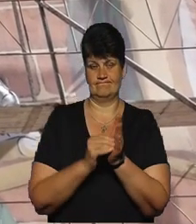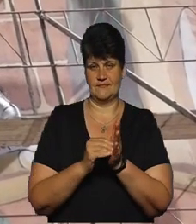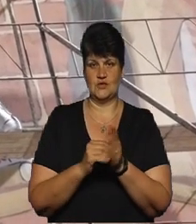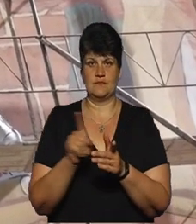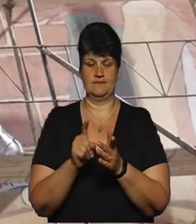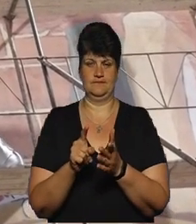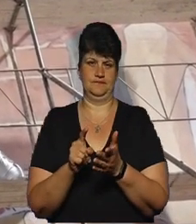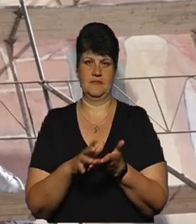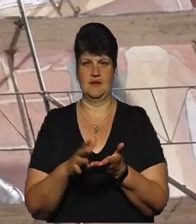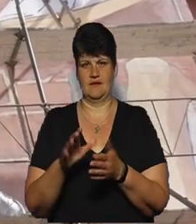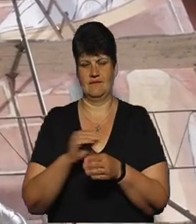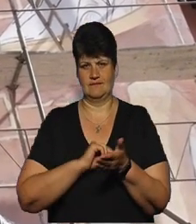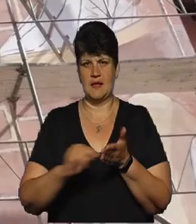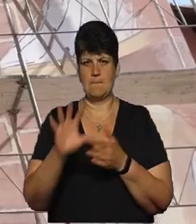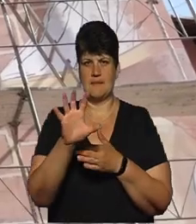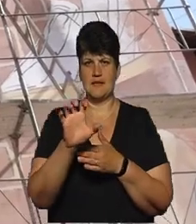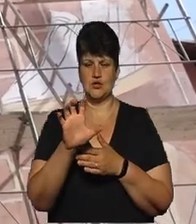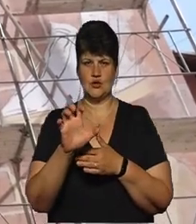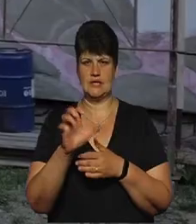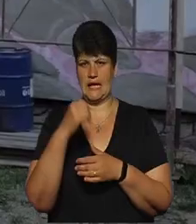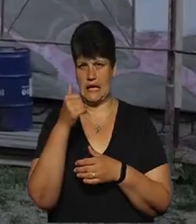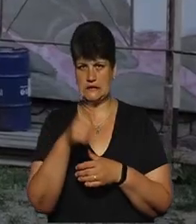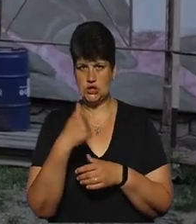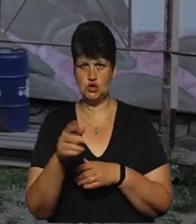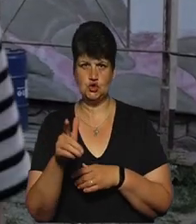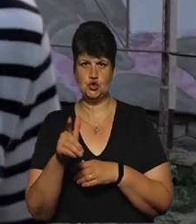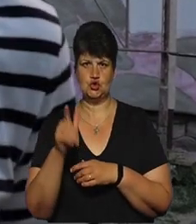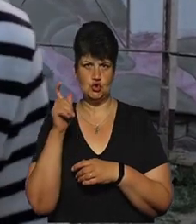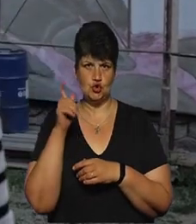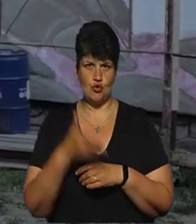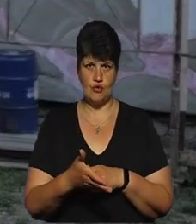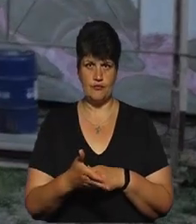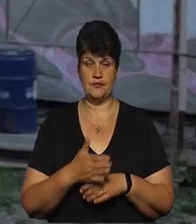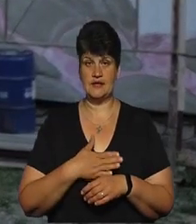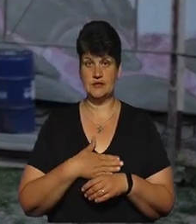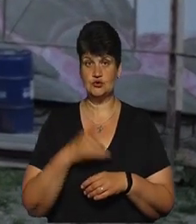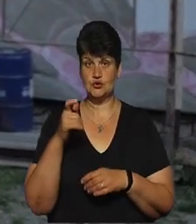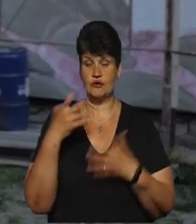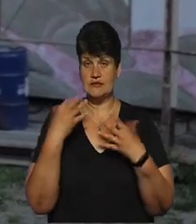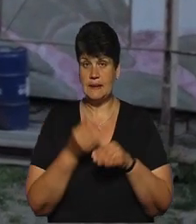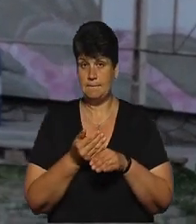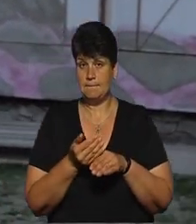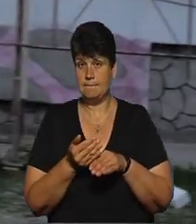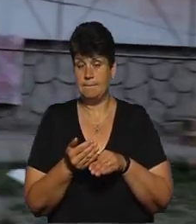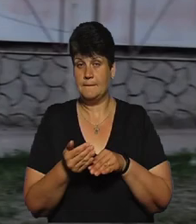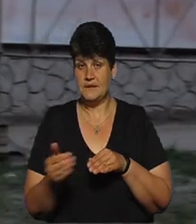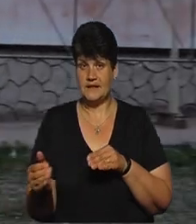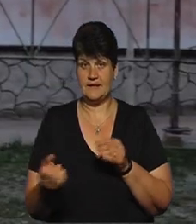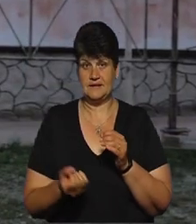приблизно 160 квадратних метрів, каже Ірина Брунда. Отак, наш Чорткавер вже потихеньку виринає зі стіни.